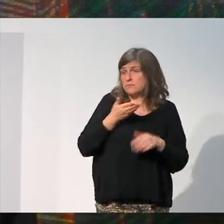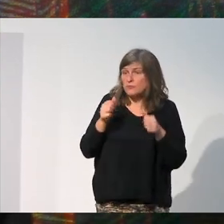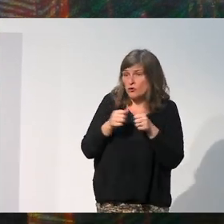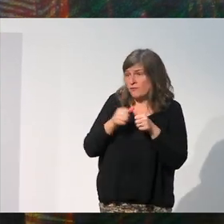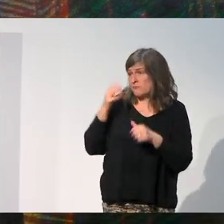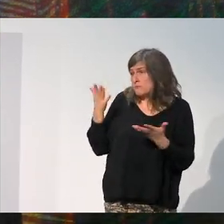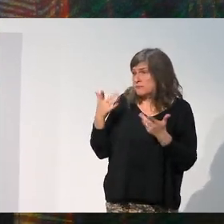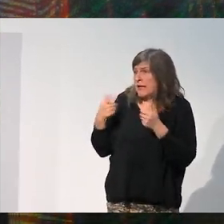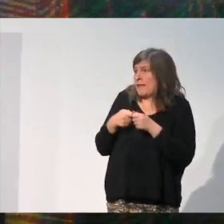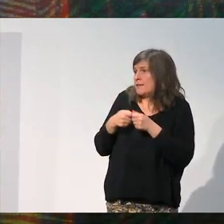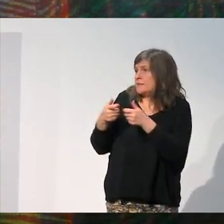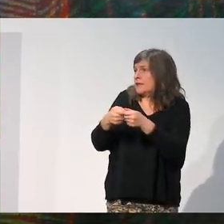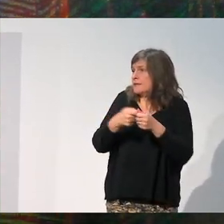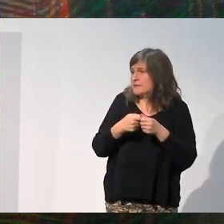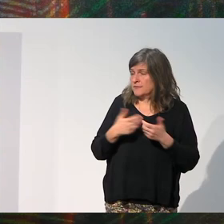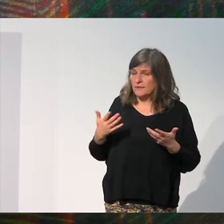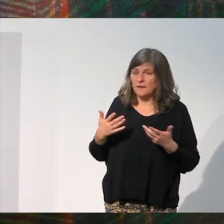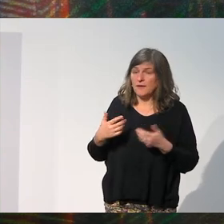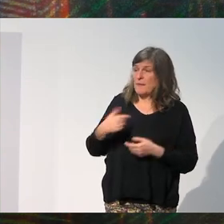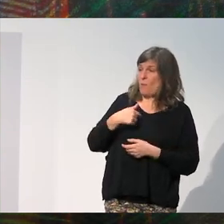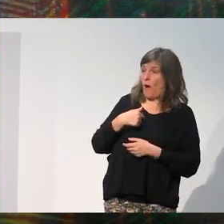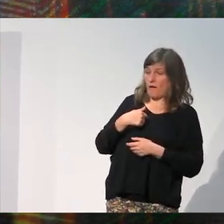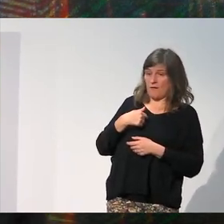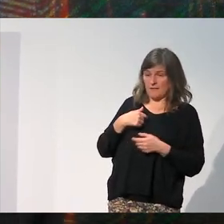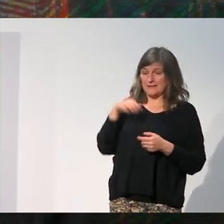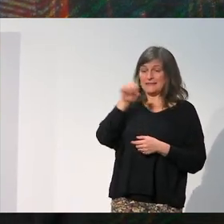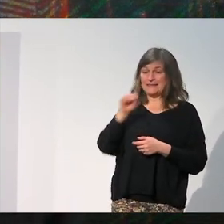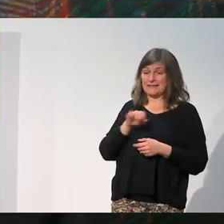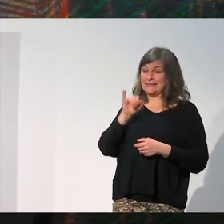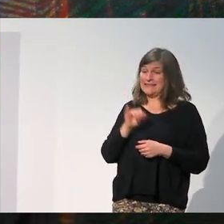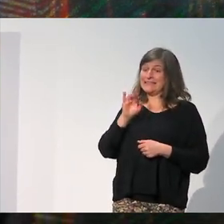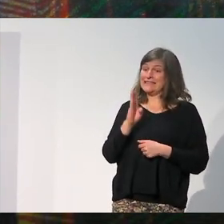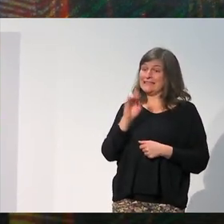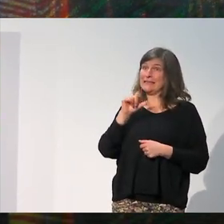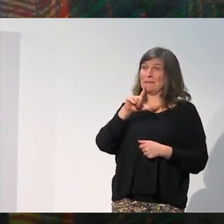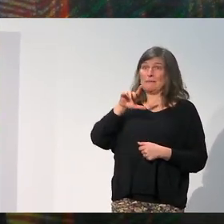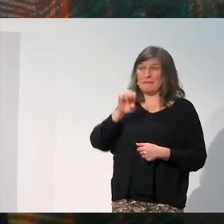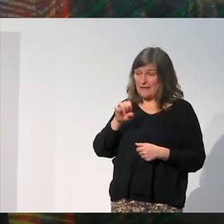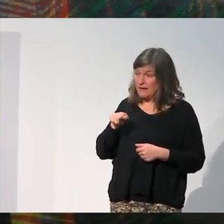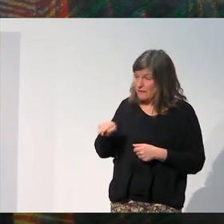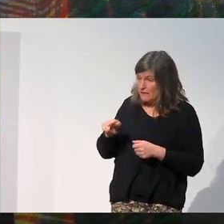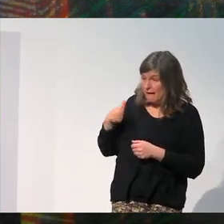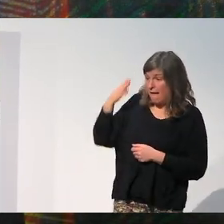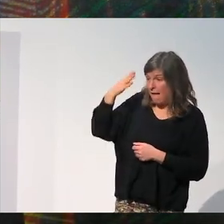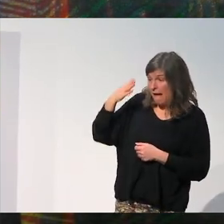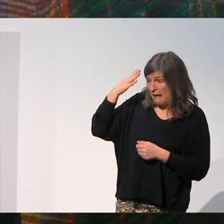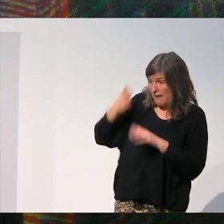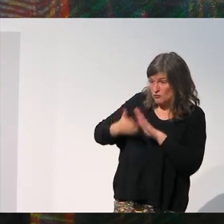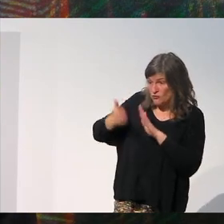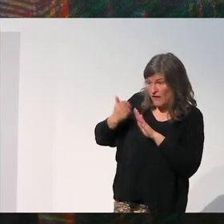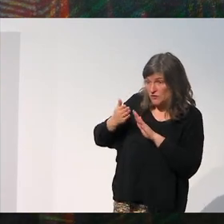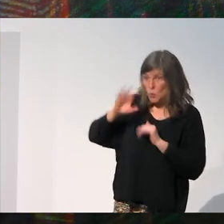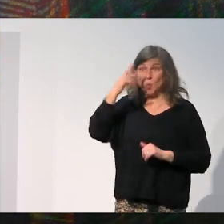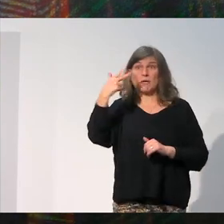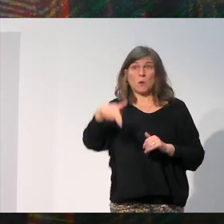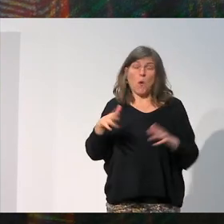s'adapter. Je ne pourrais pas dire, moi, Sibylle, que ce n'est plus un animal sauvage.